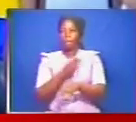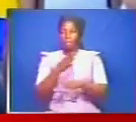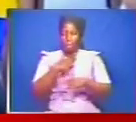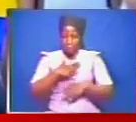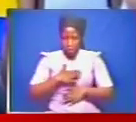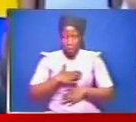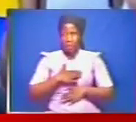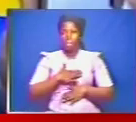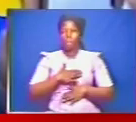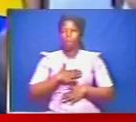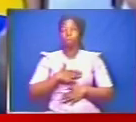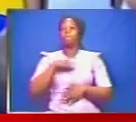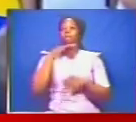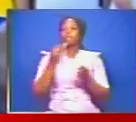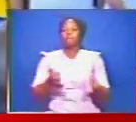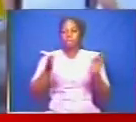departed officers.